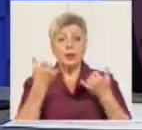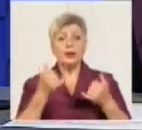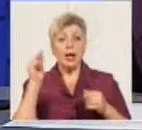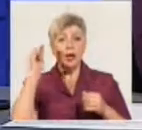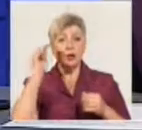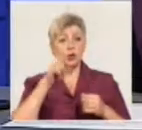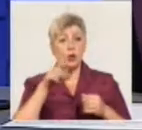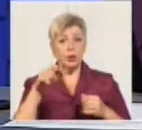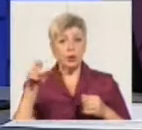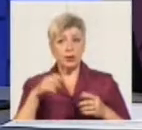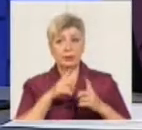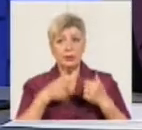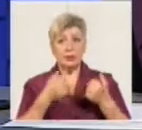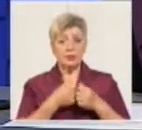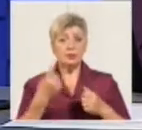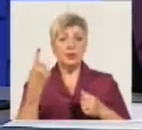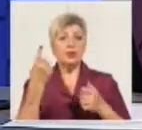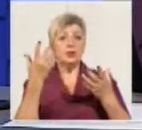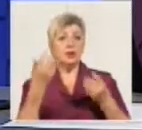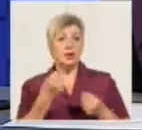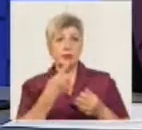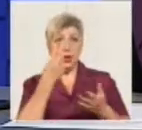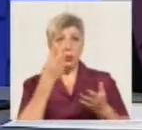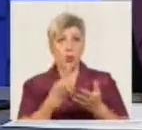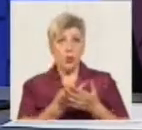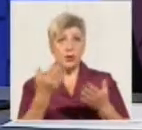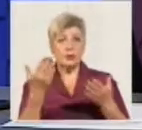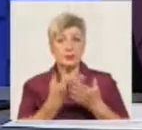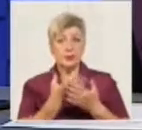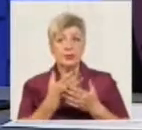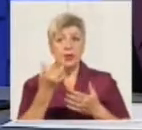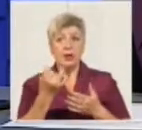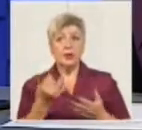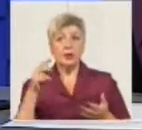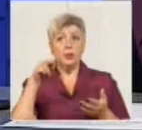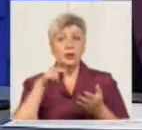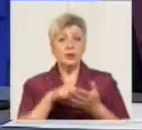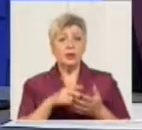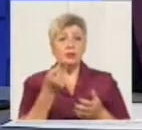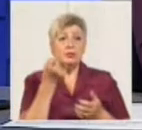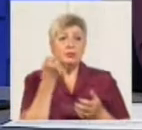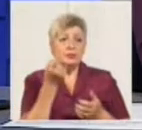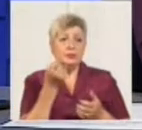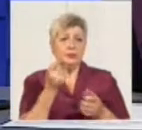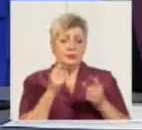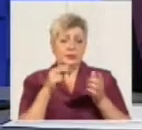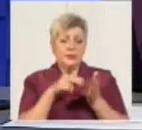організували денний показ стрічки. І поставили дуже низьку ціну. 25 гривень був